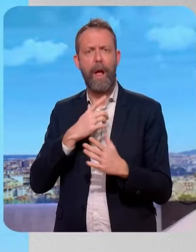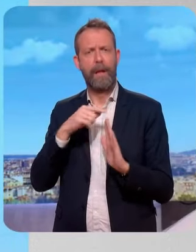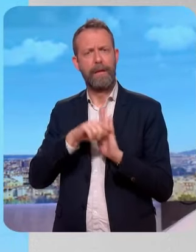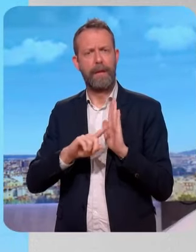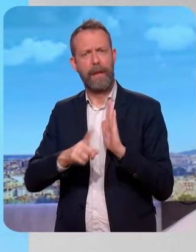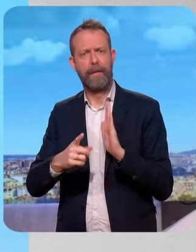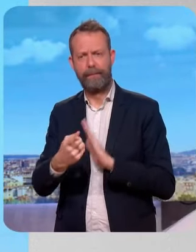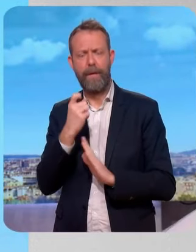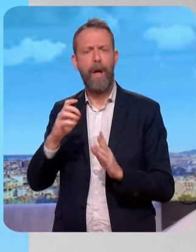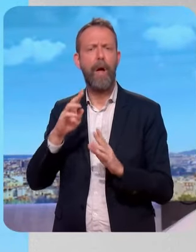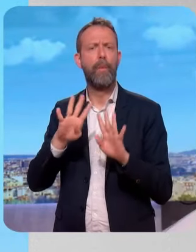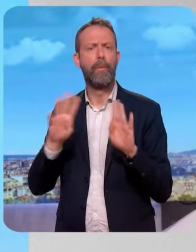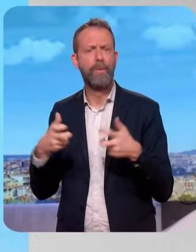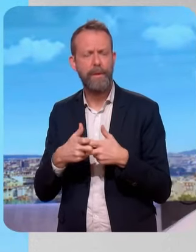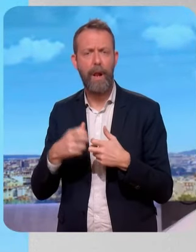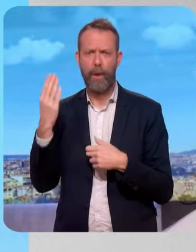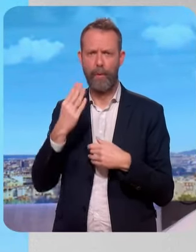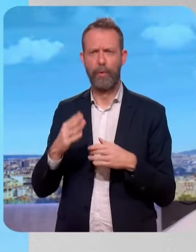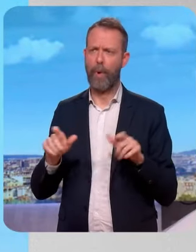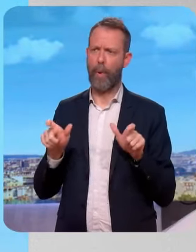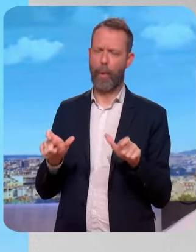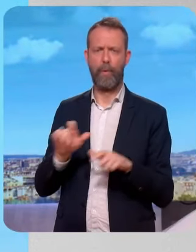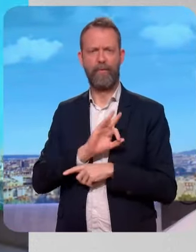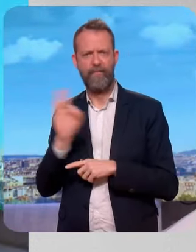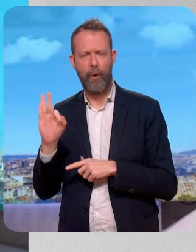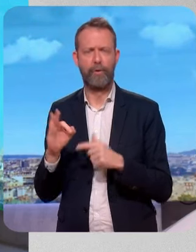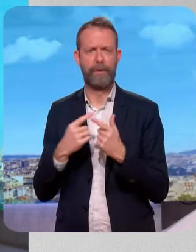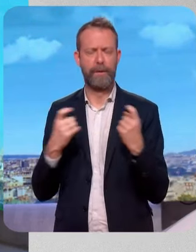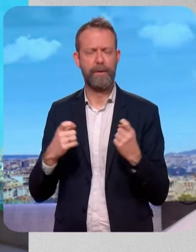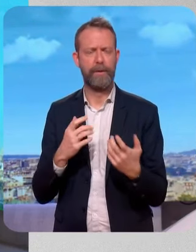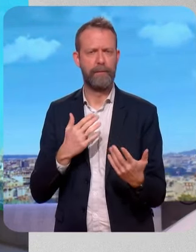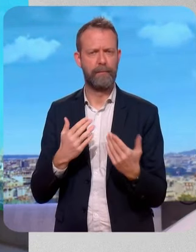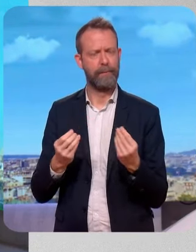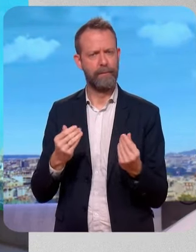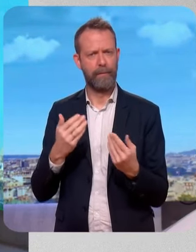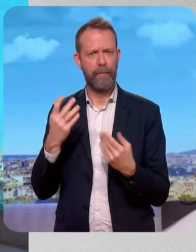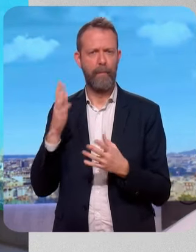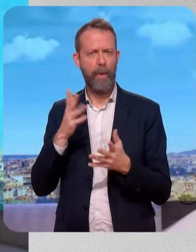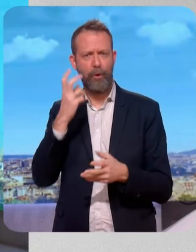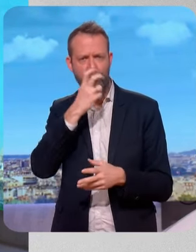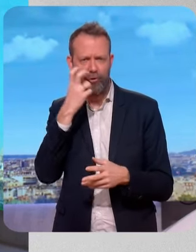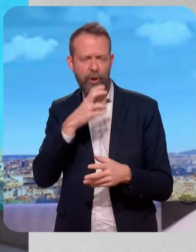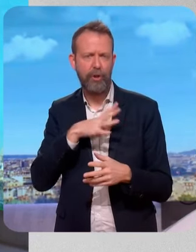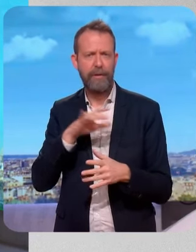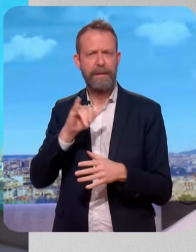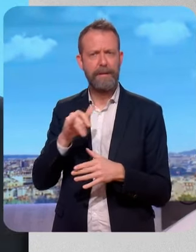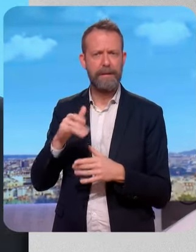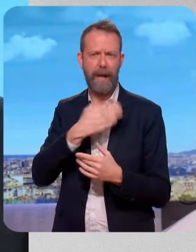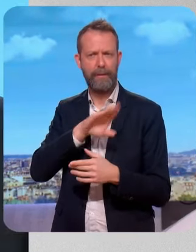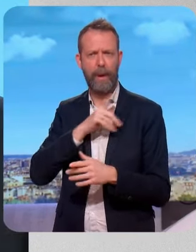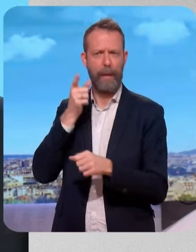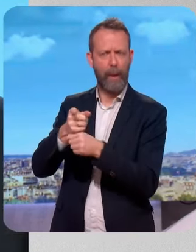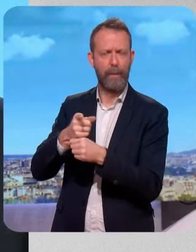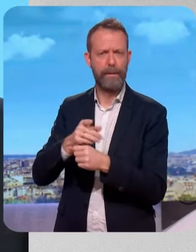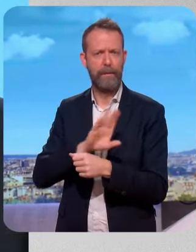viendraient de Bruxelles, sur ce besoin de souveraineté française? Est-ce qu'il y a pas, on cherche pas un bouc émissaire à travers l'Europe et l'Union européenne?